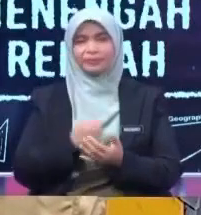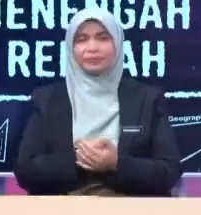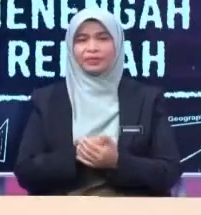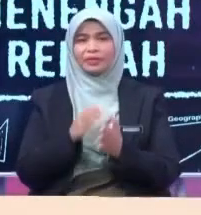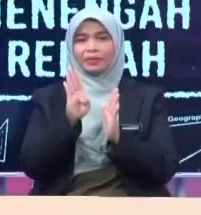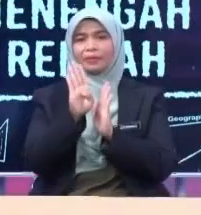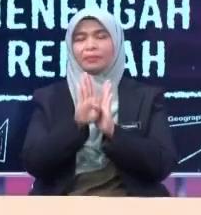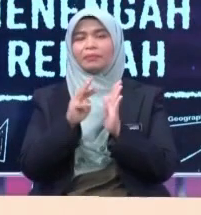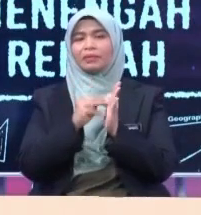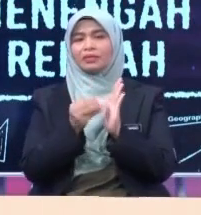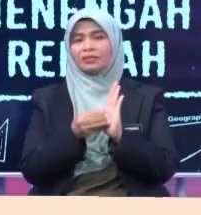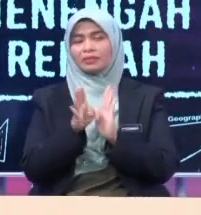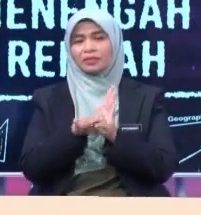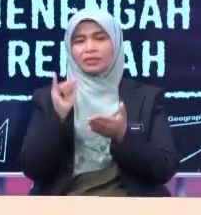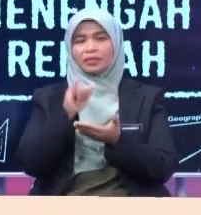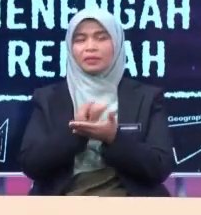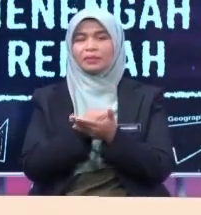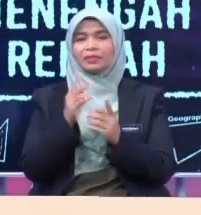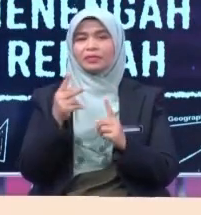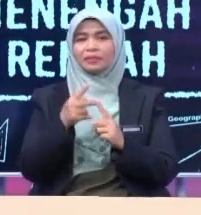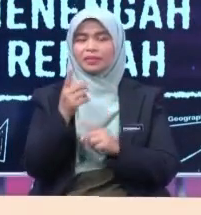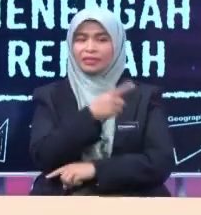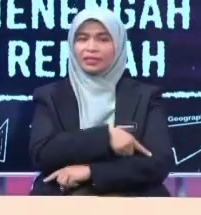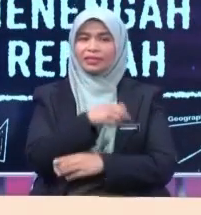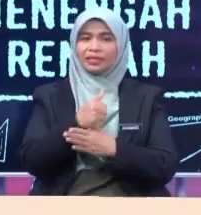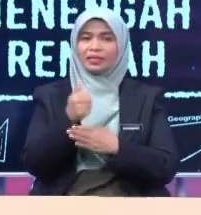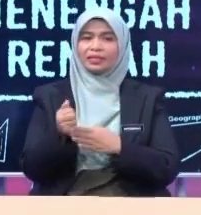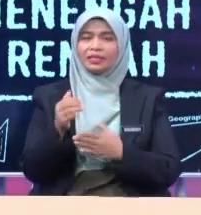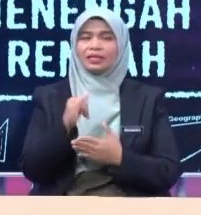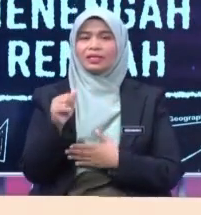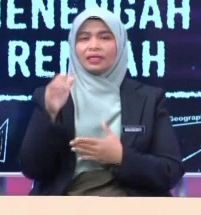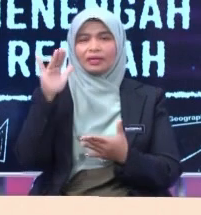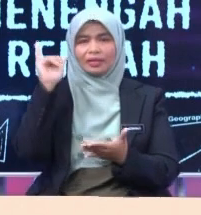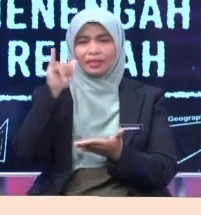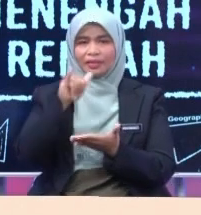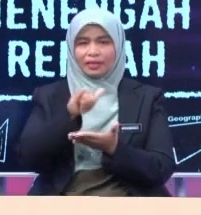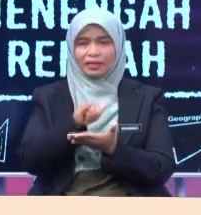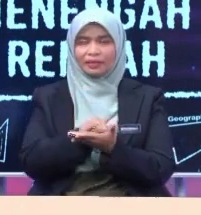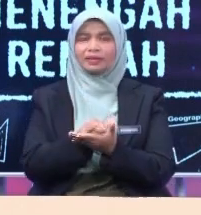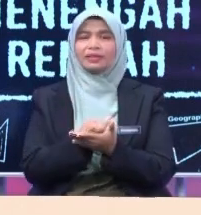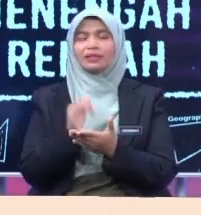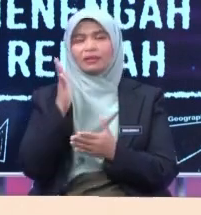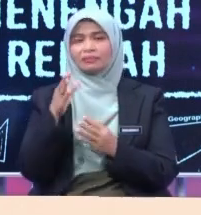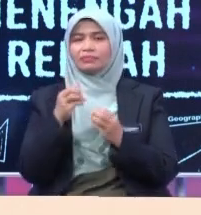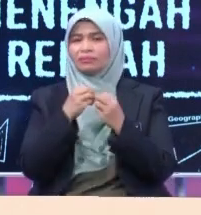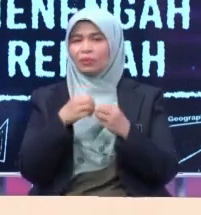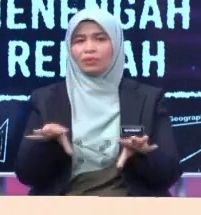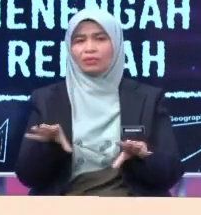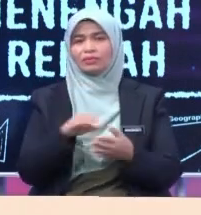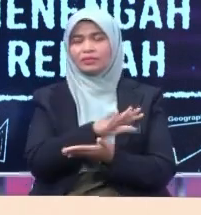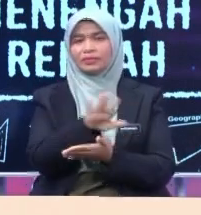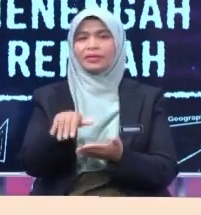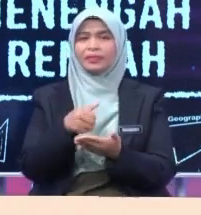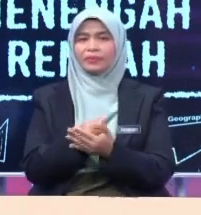maksud beriman kepada hari akhirat ni ialah yakin kewujudan hari kehancuran seluruh alam semesta